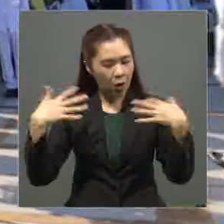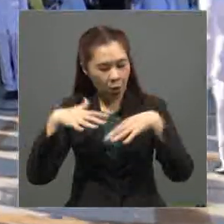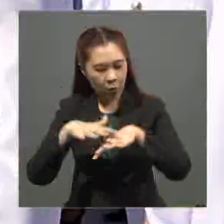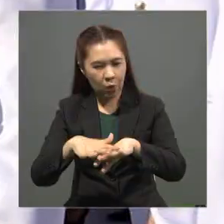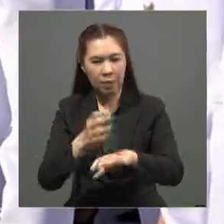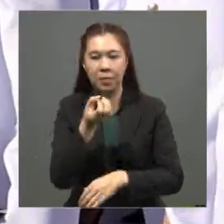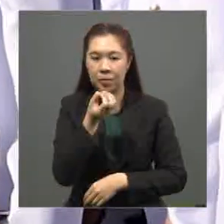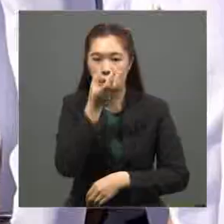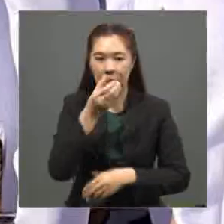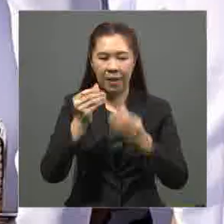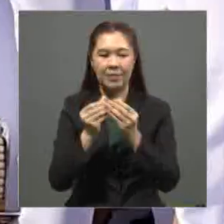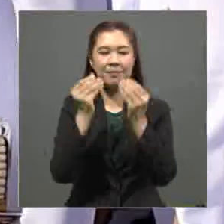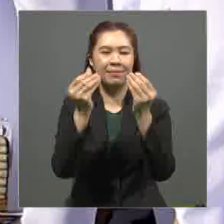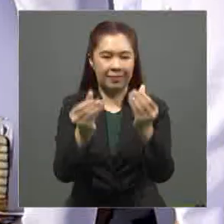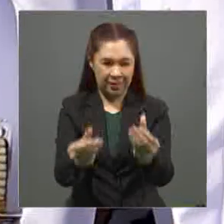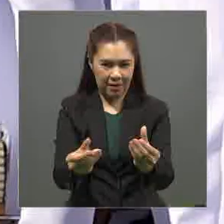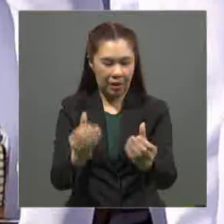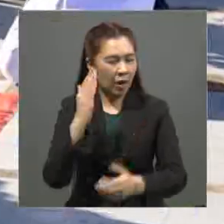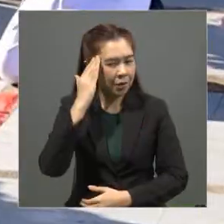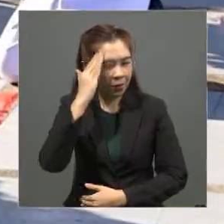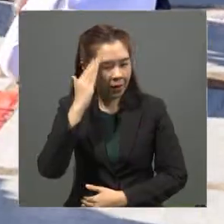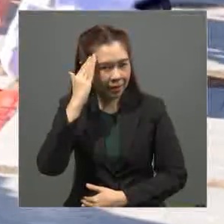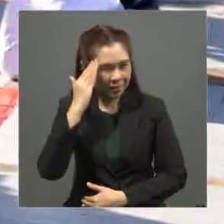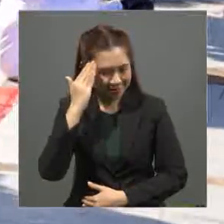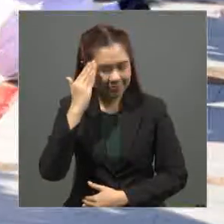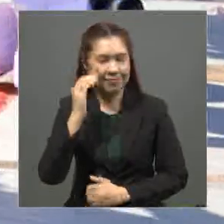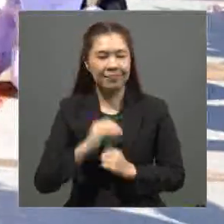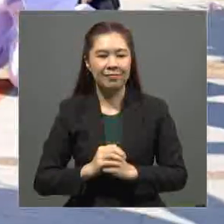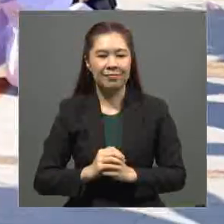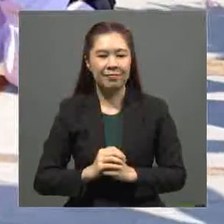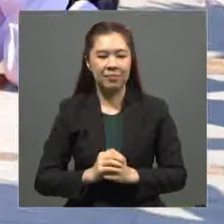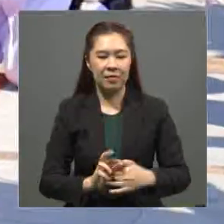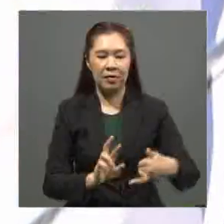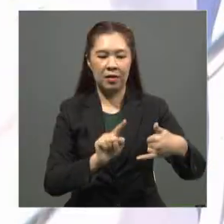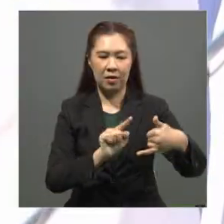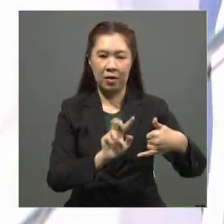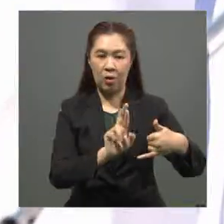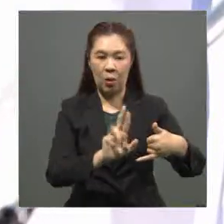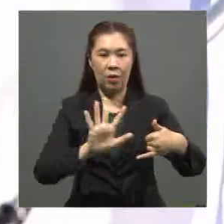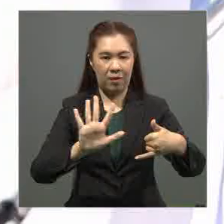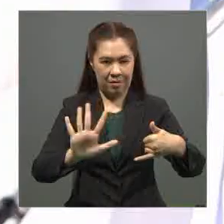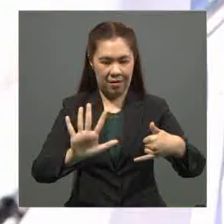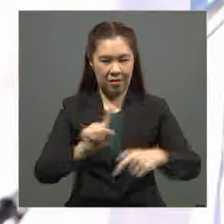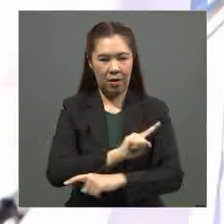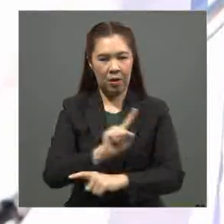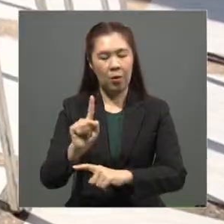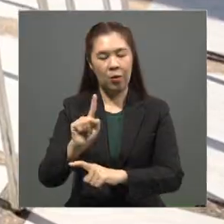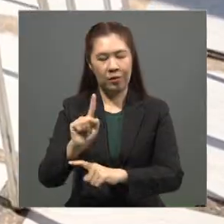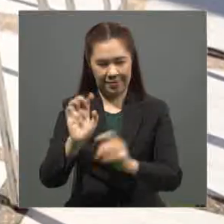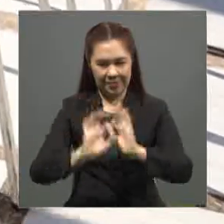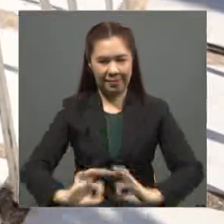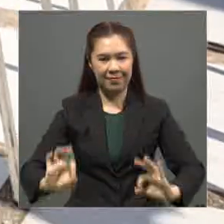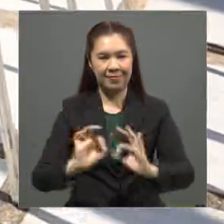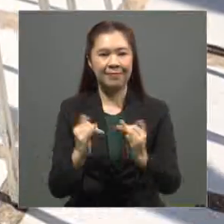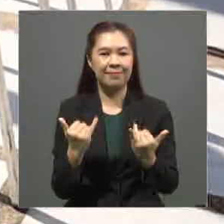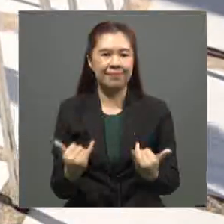พวงมาลาและกล่าวสดุดีรำลึกในพระมหากรุณาธิคุณพระบาทสมเด็จพระจุลจอมเจ้าอยู่หัวเนื่องในวันปิยมหาราชที่